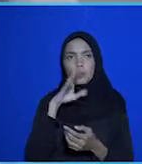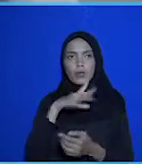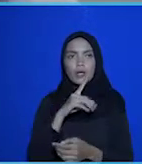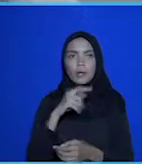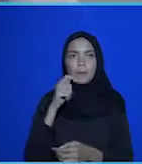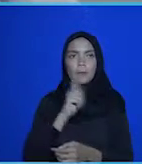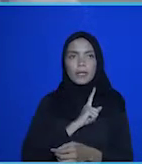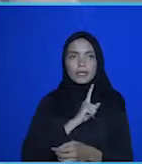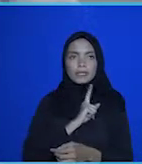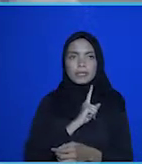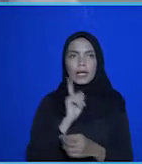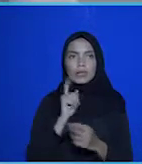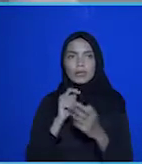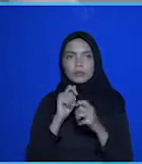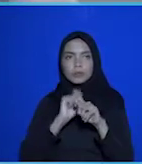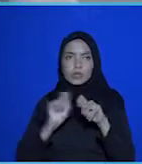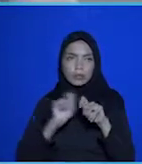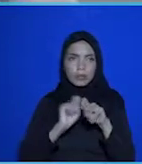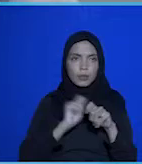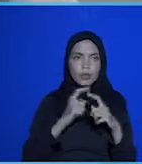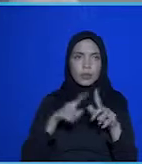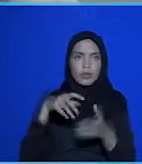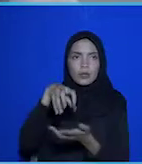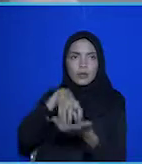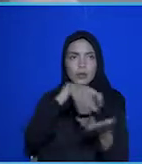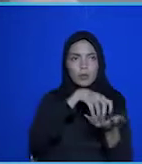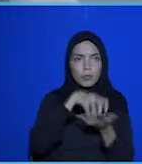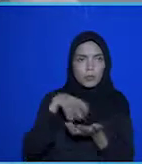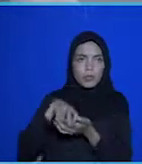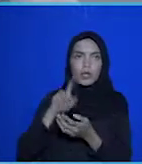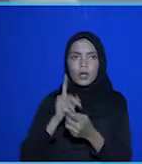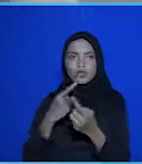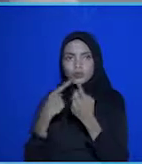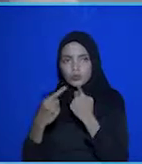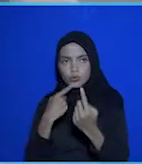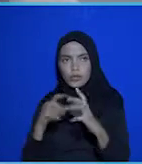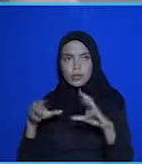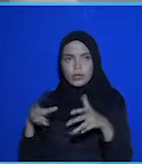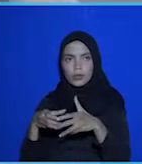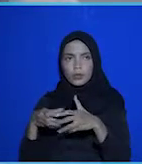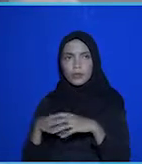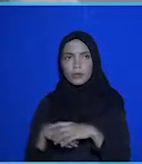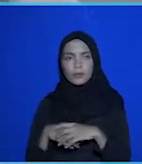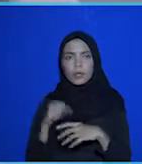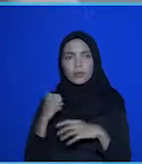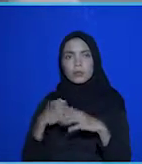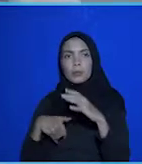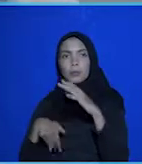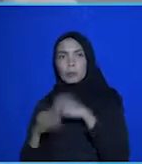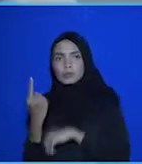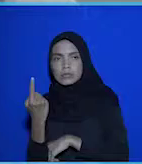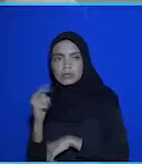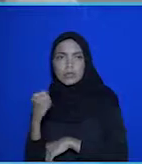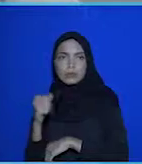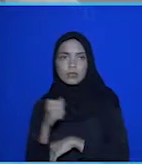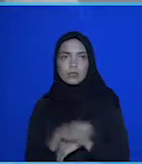Nah, mereka bikin struktur di lapangan, tapi posko-posko kita harus tetap berkoordinasi dengan PNBP tim, tidak boleh bergerak